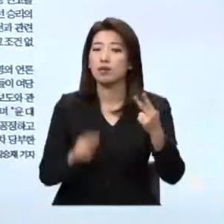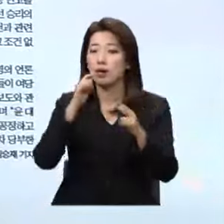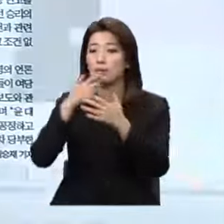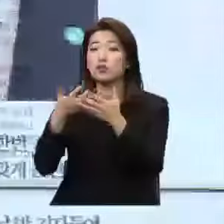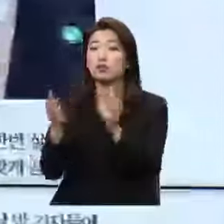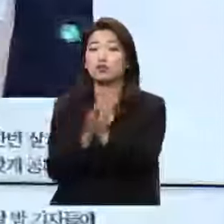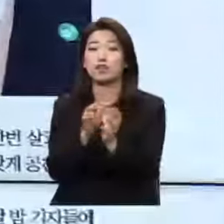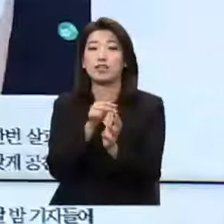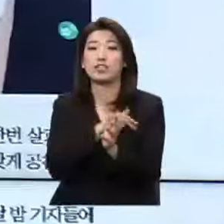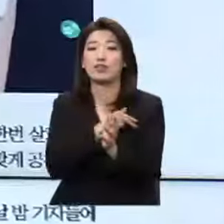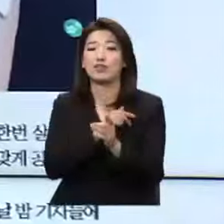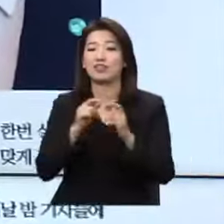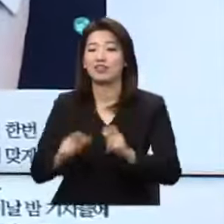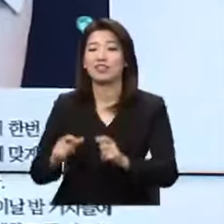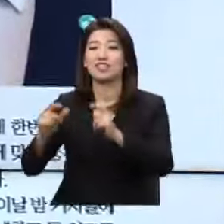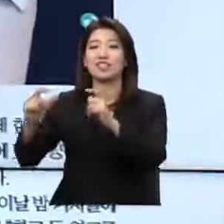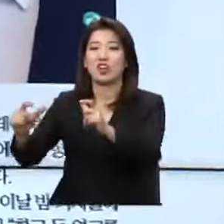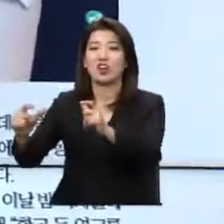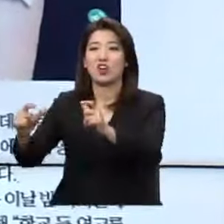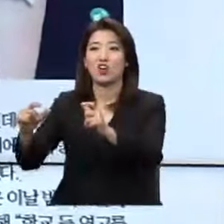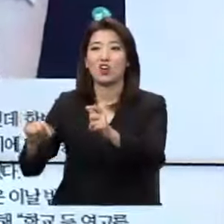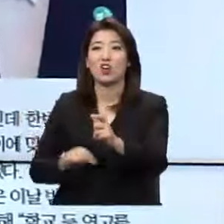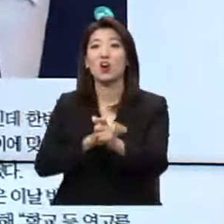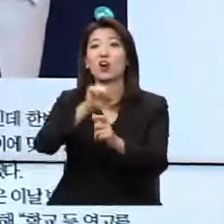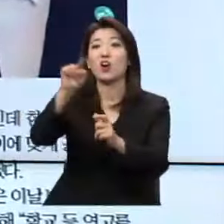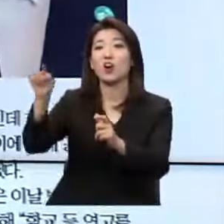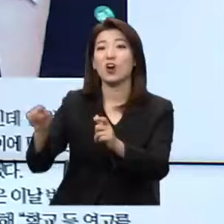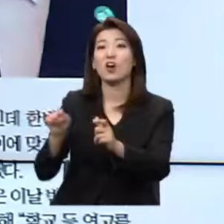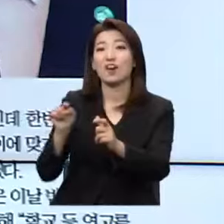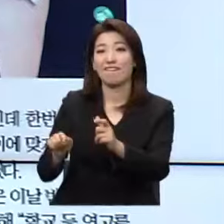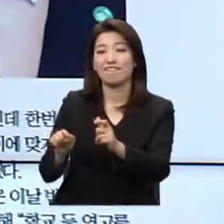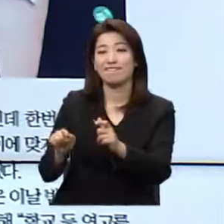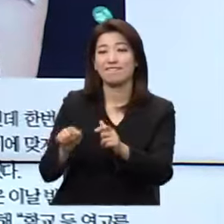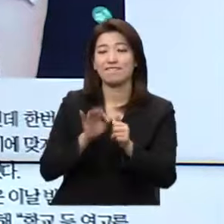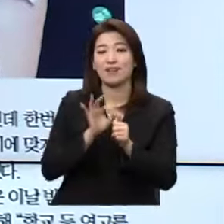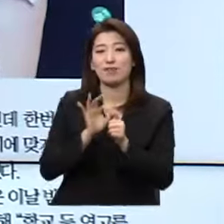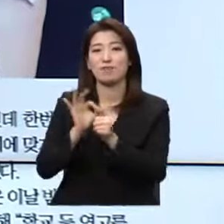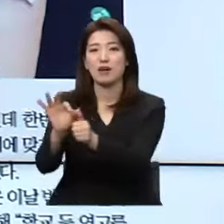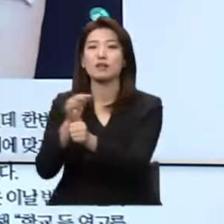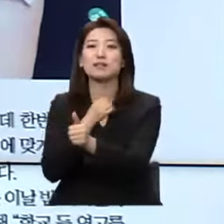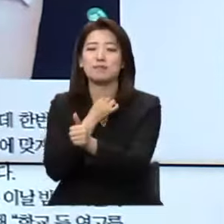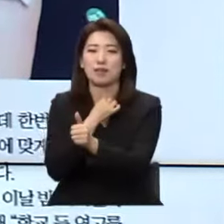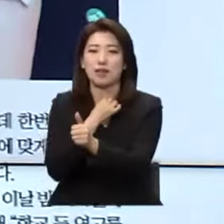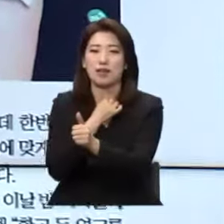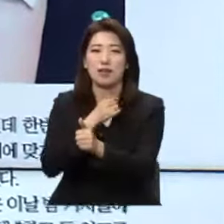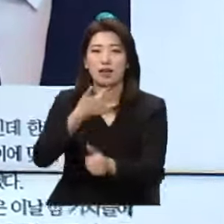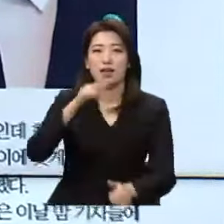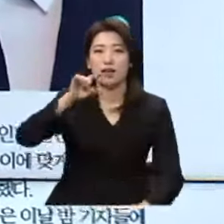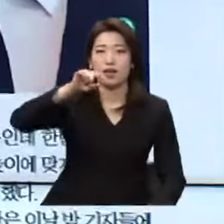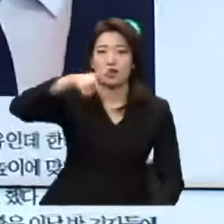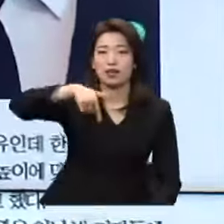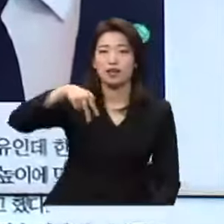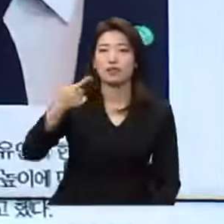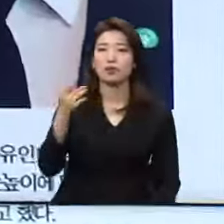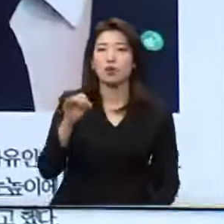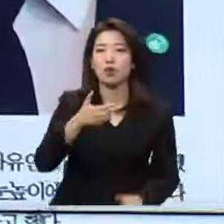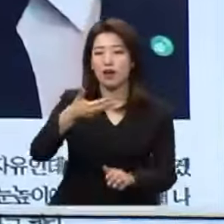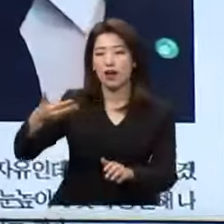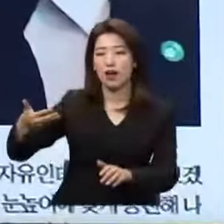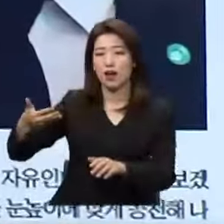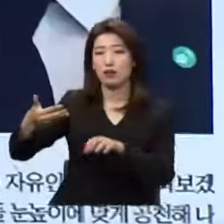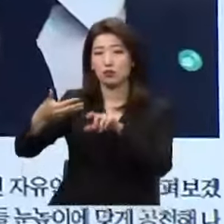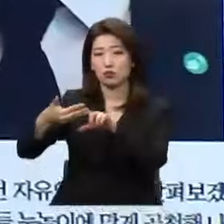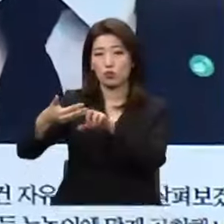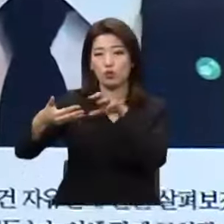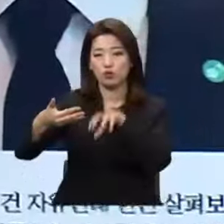낙동강을 놓고 플러스에는요 지역을이 지금 낙동강 전선이라 얘기를 합니다 지금 김해